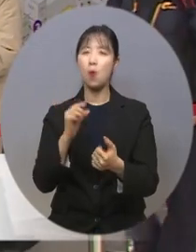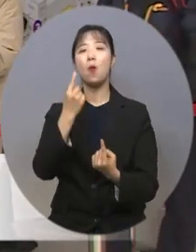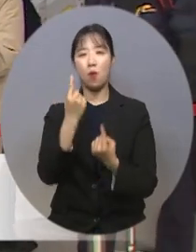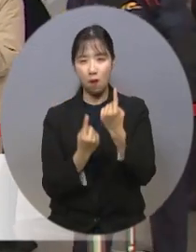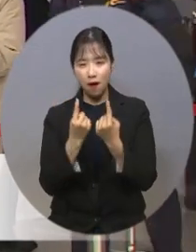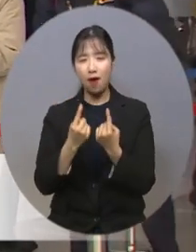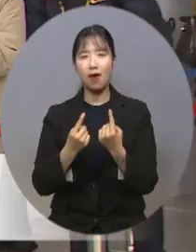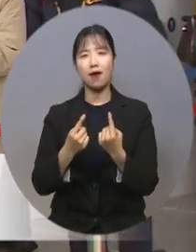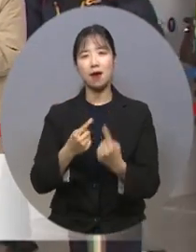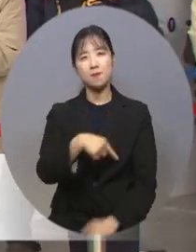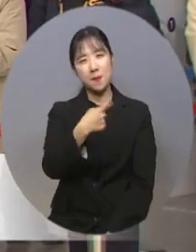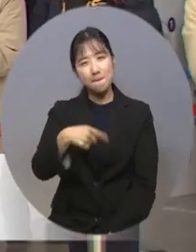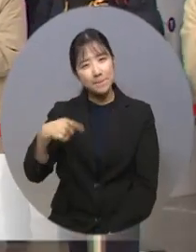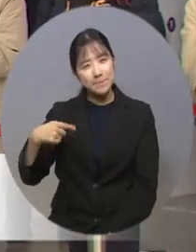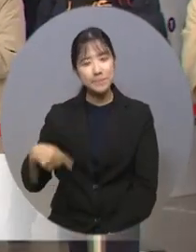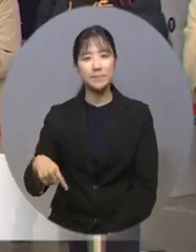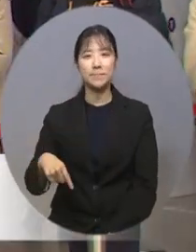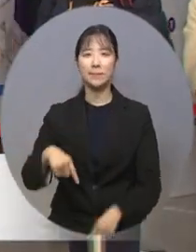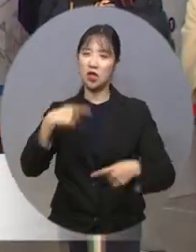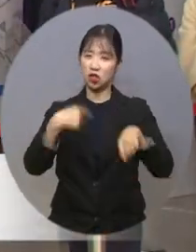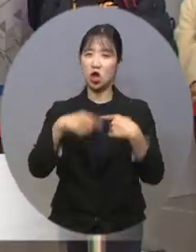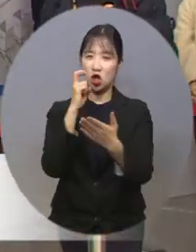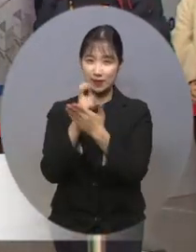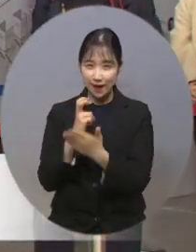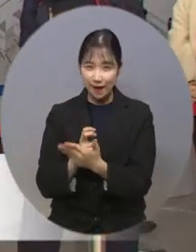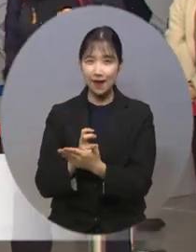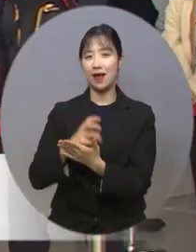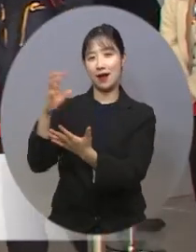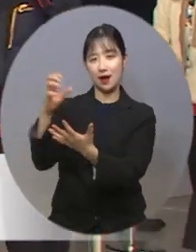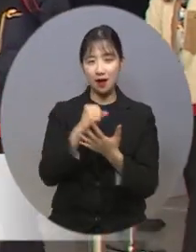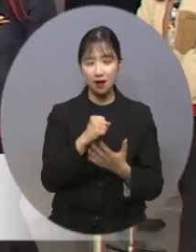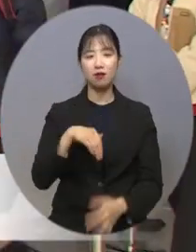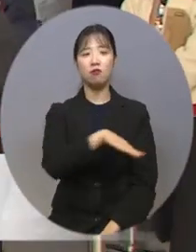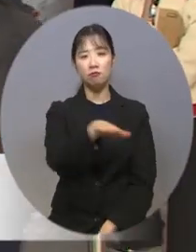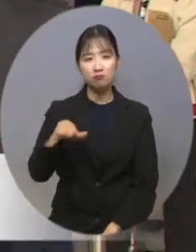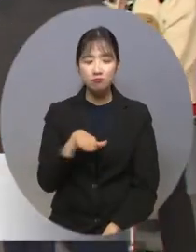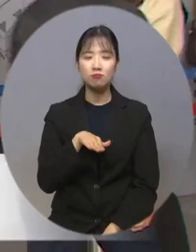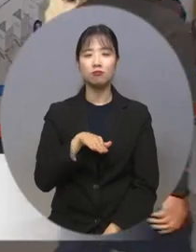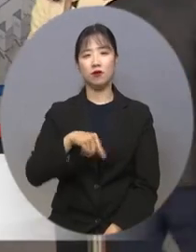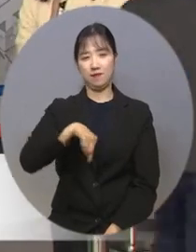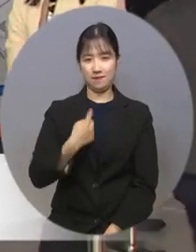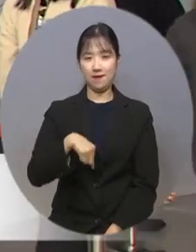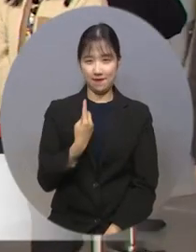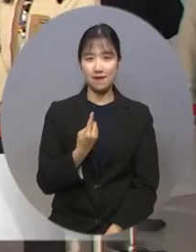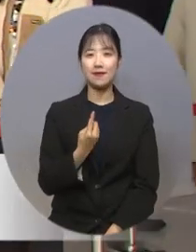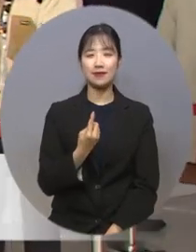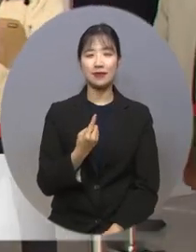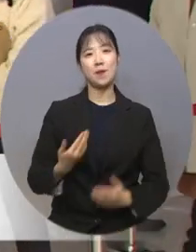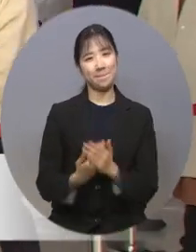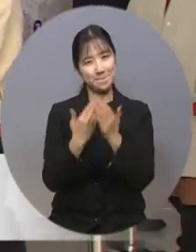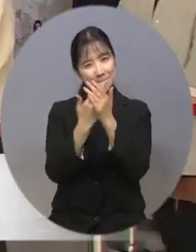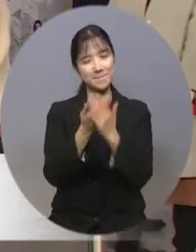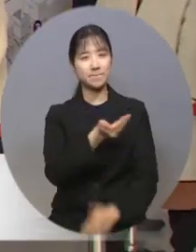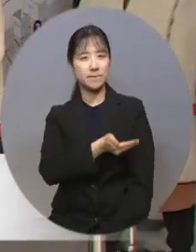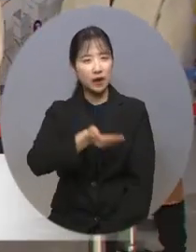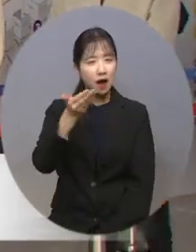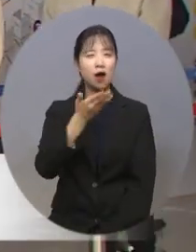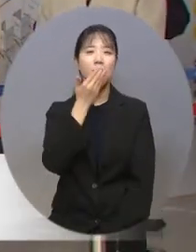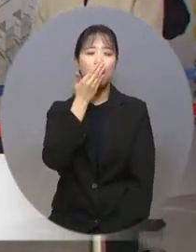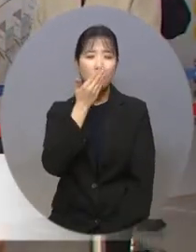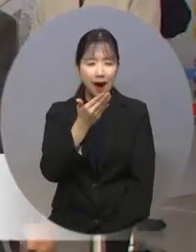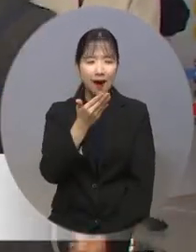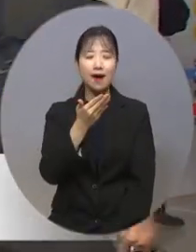지원금보다는 어떠한 정책들로 인해서 저희가 조금 더 스스로 자신을